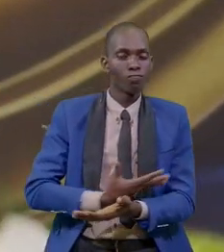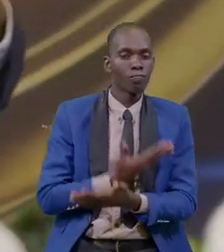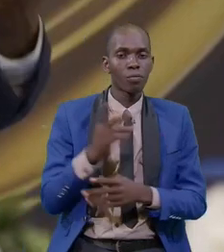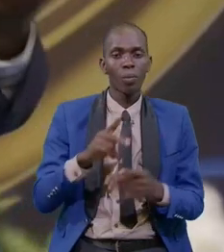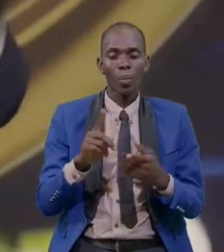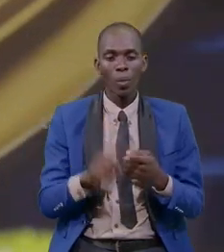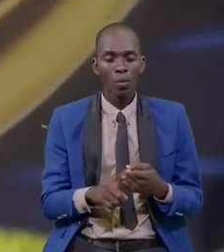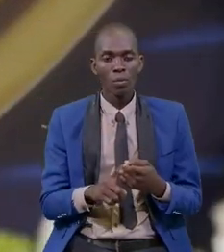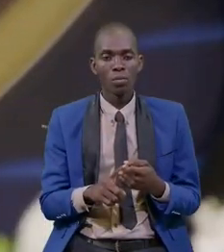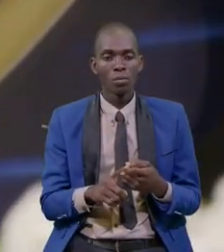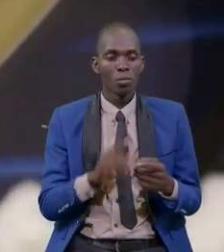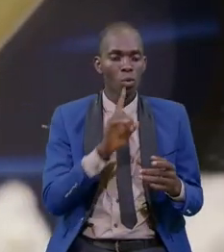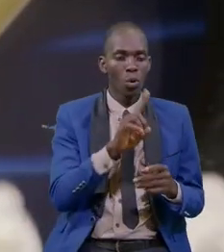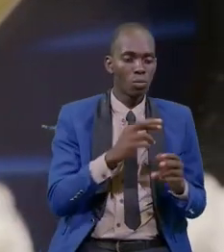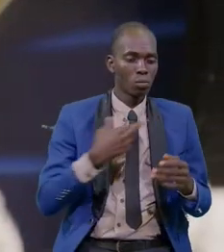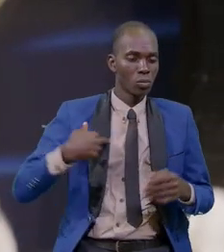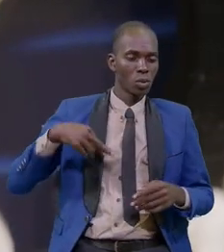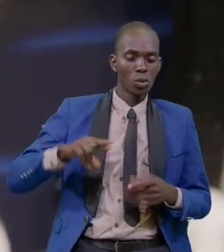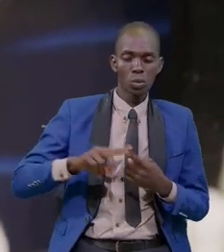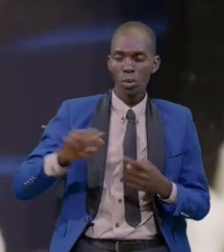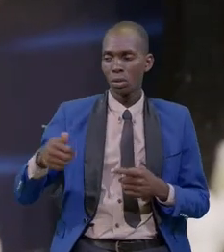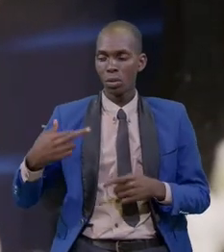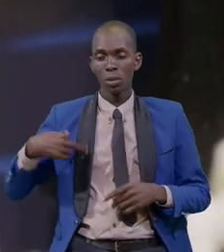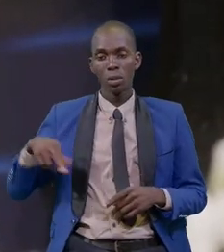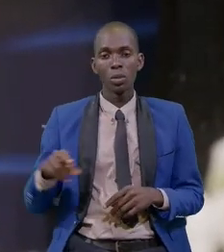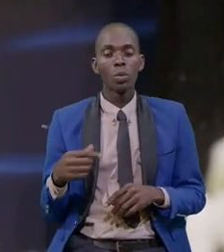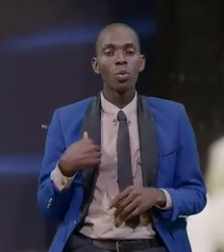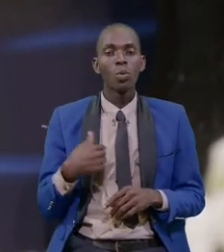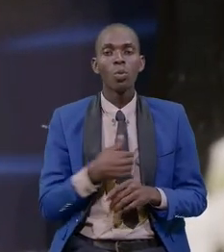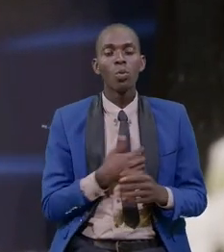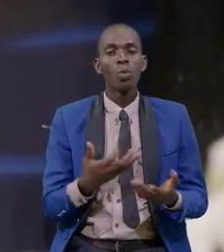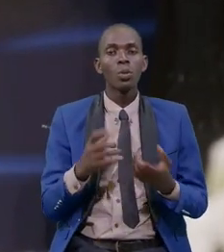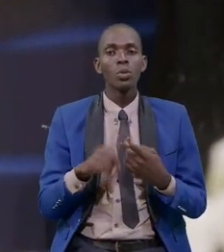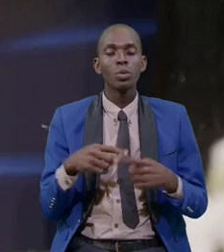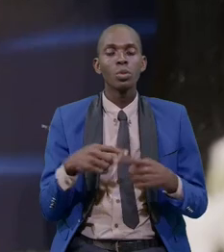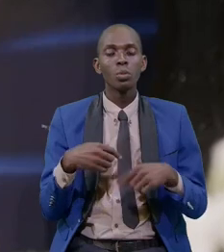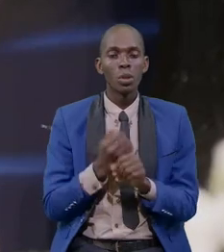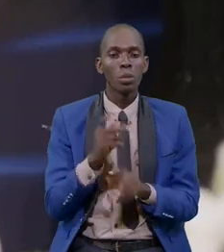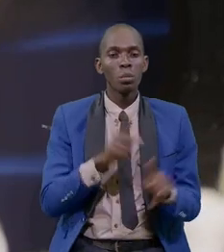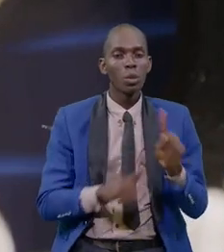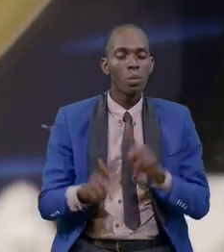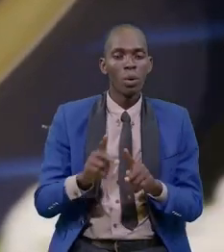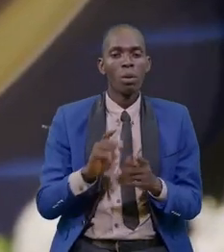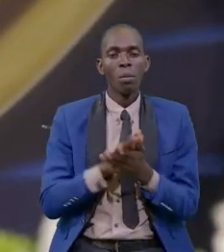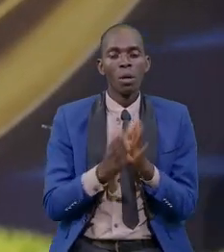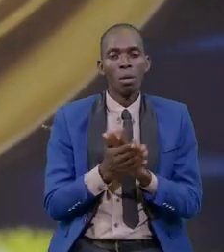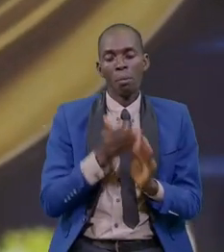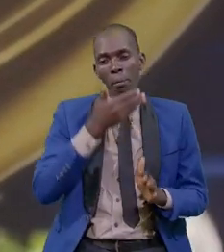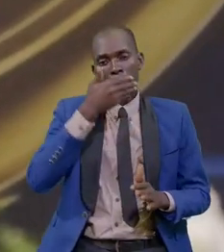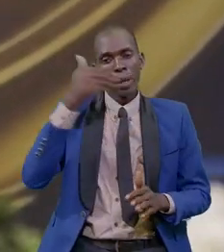les attirer dans une religion. Non, nous voulons juste que les gens comprennent et à devenir des gens d'ordre. et